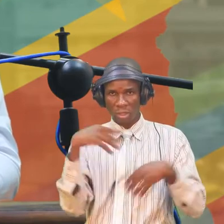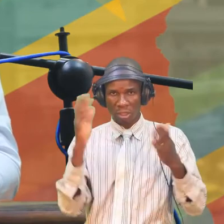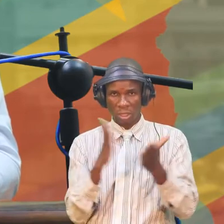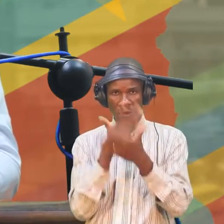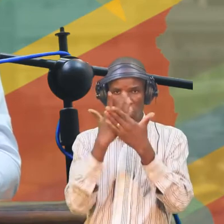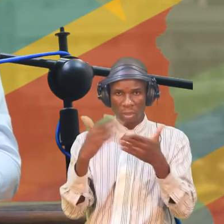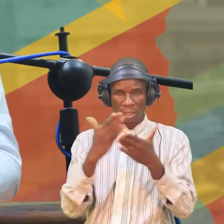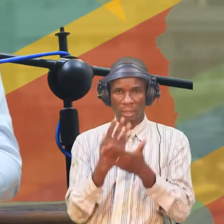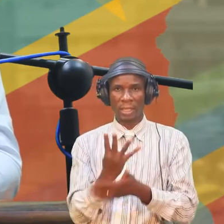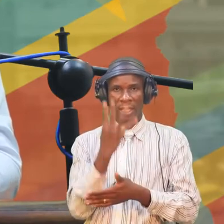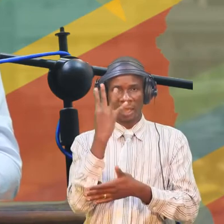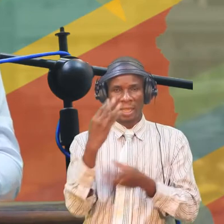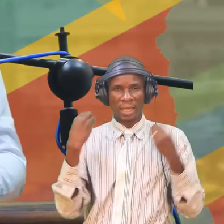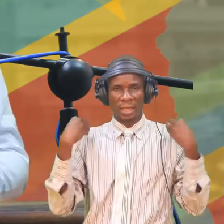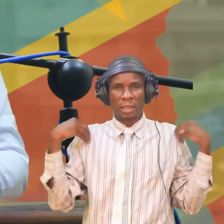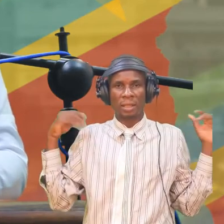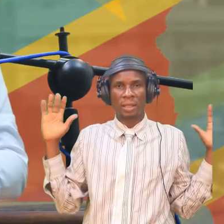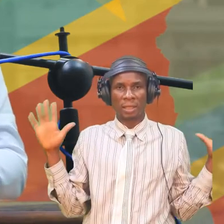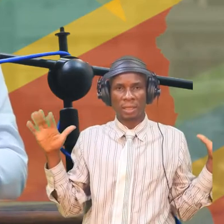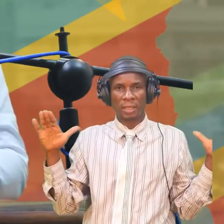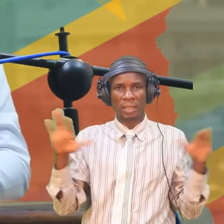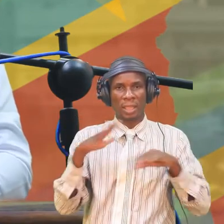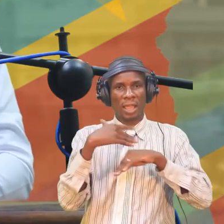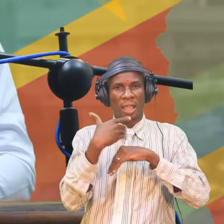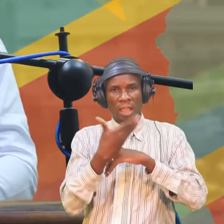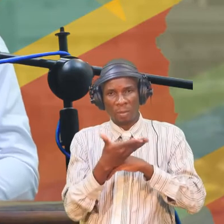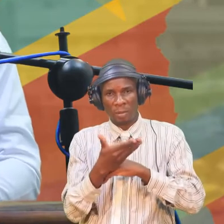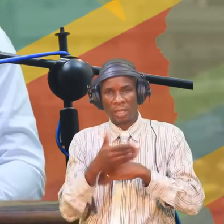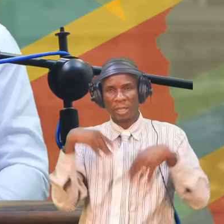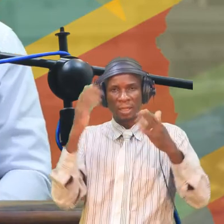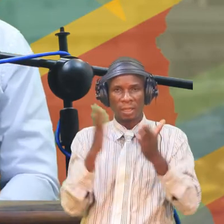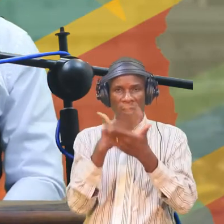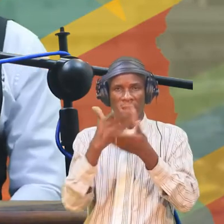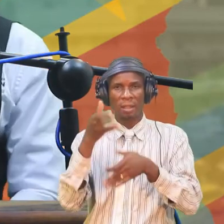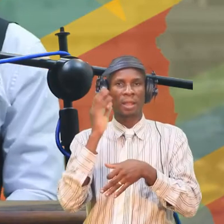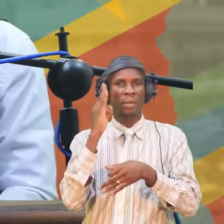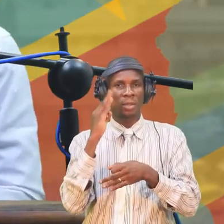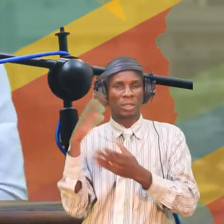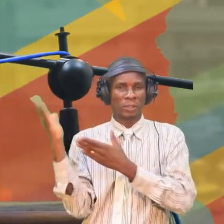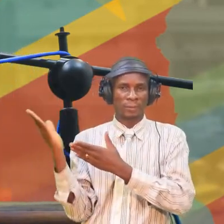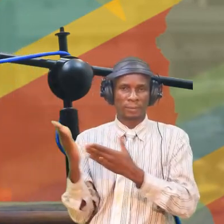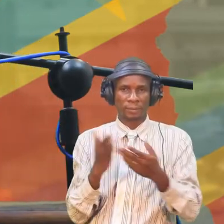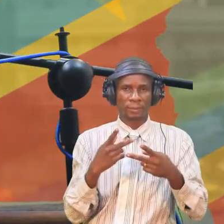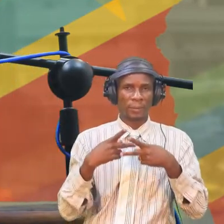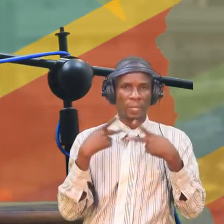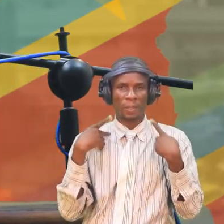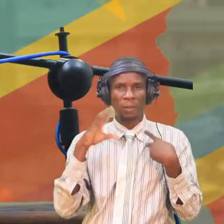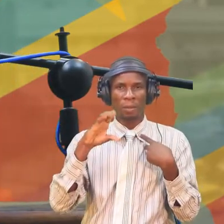Sasa tunaalika kwa ya ingine ya pili na baadaye tutakuwa na mahubiri ya Pastor Korali.